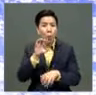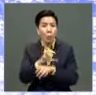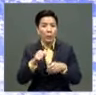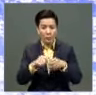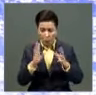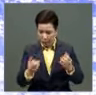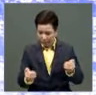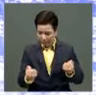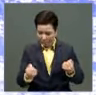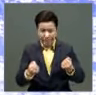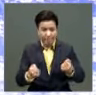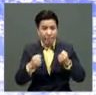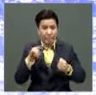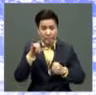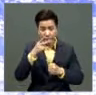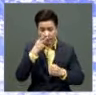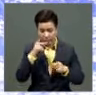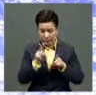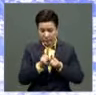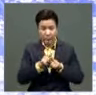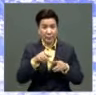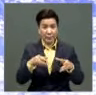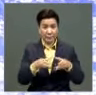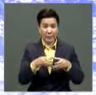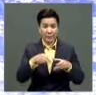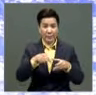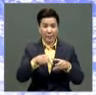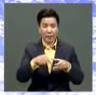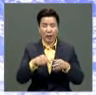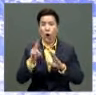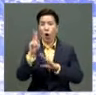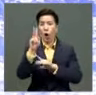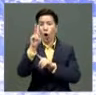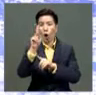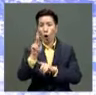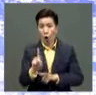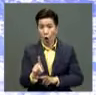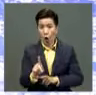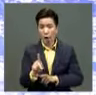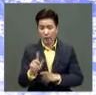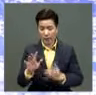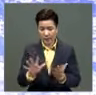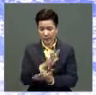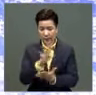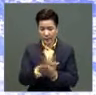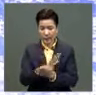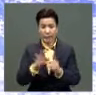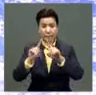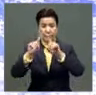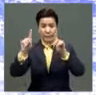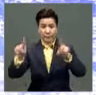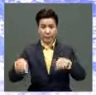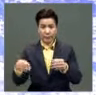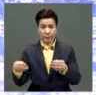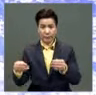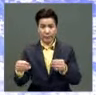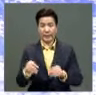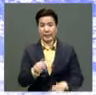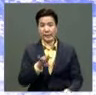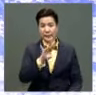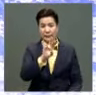ยานพาหนะซึ่งปรากฏอยู่ในข้อเอกสาร